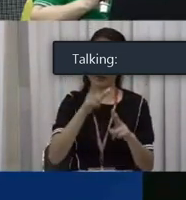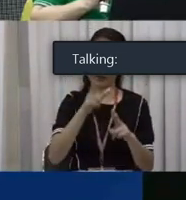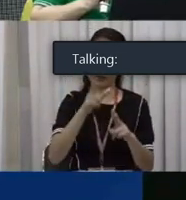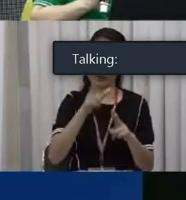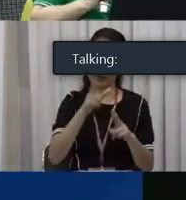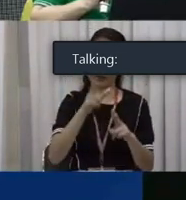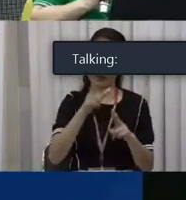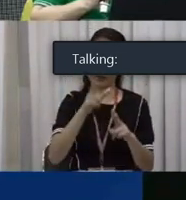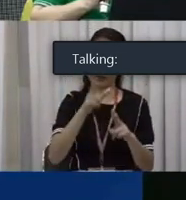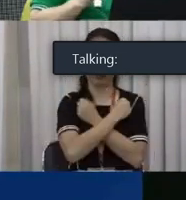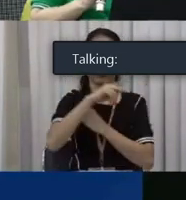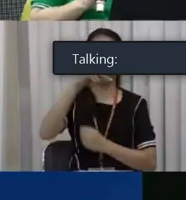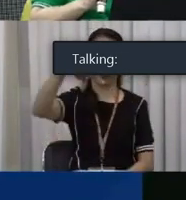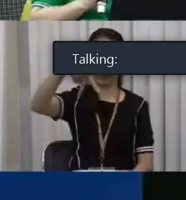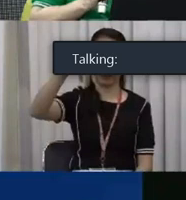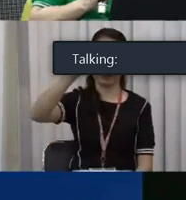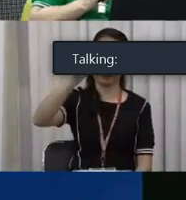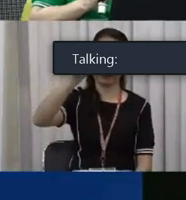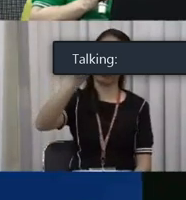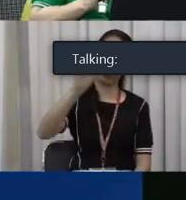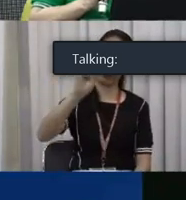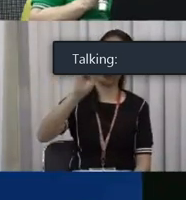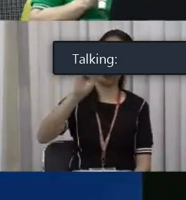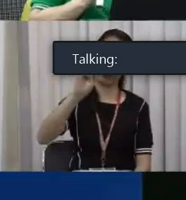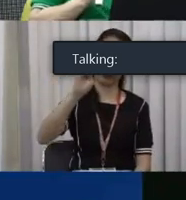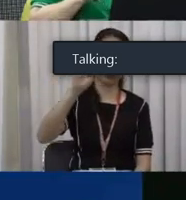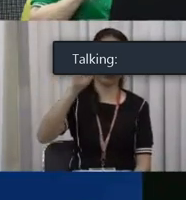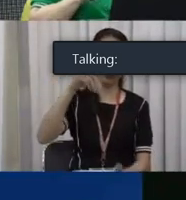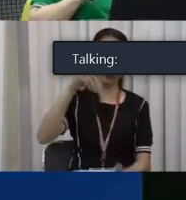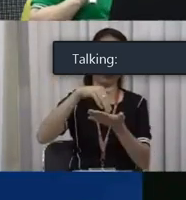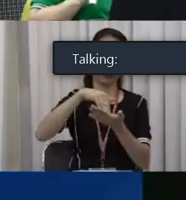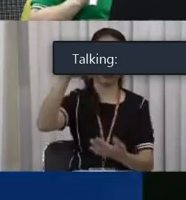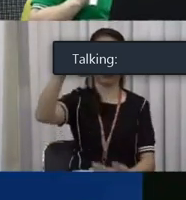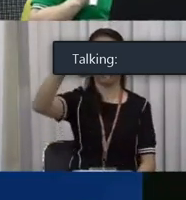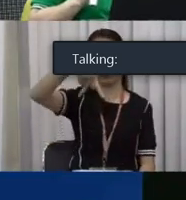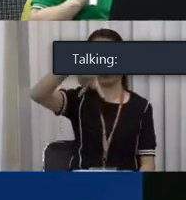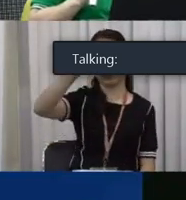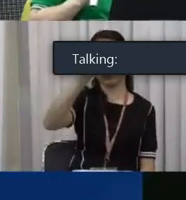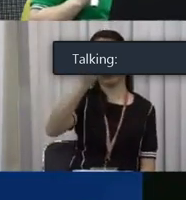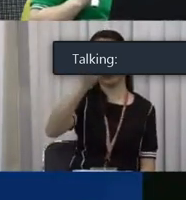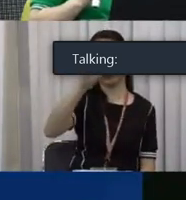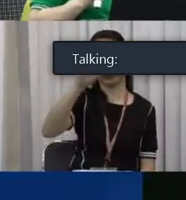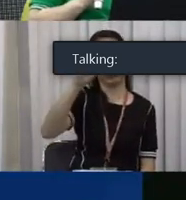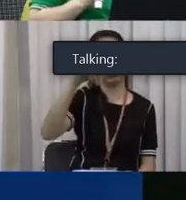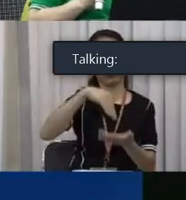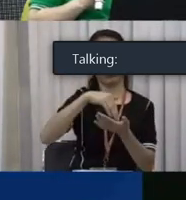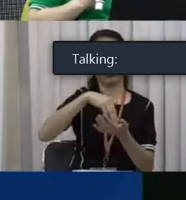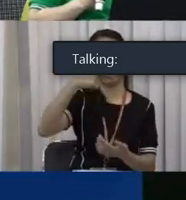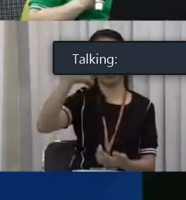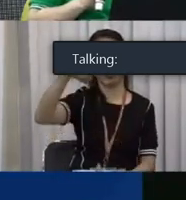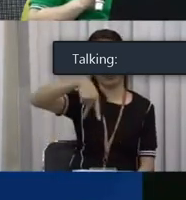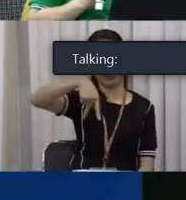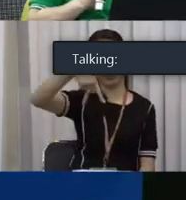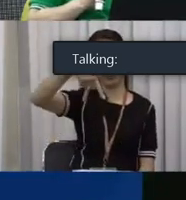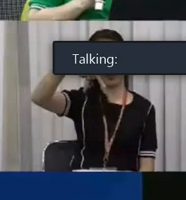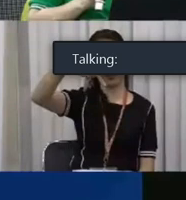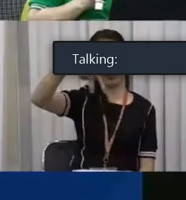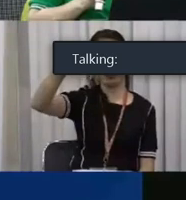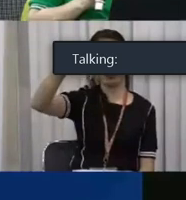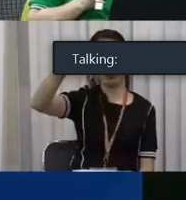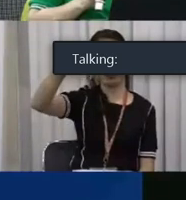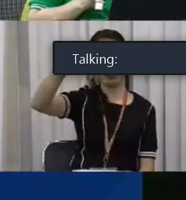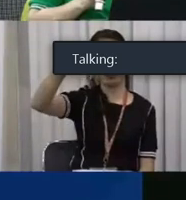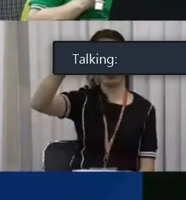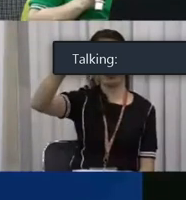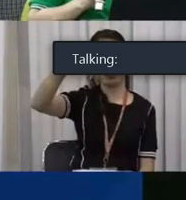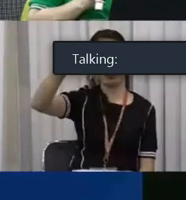para sa Valentines. Pag-ibig ni sa housing. Okay, kung naakay dream house, nya